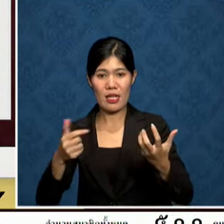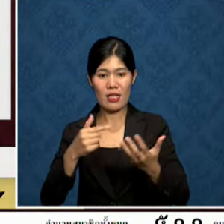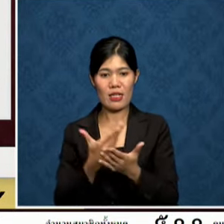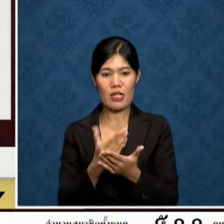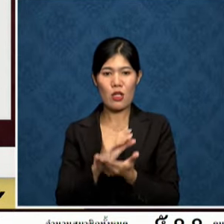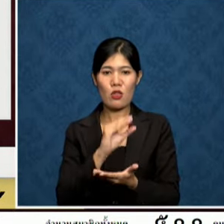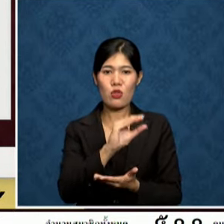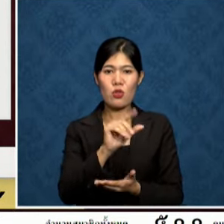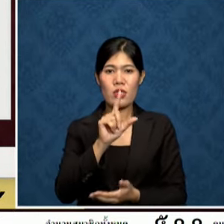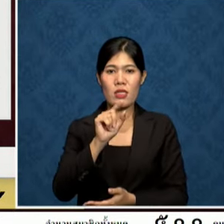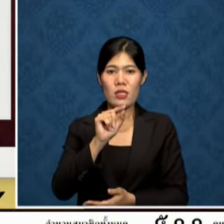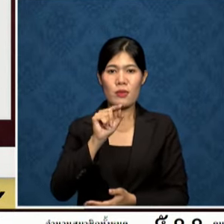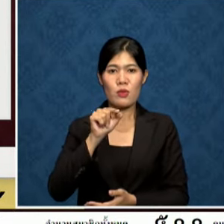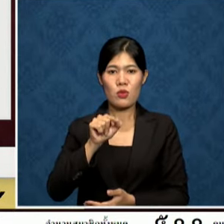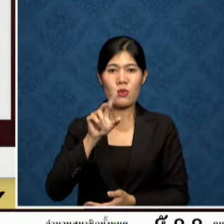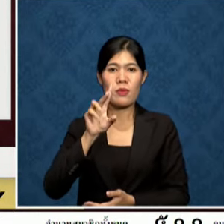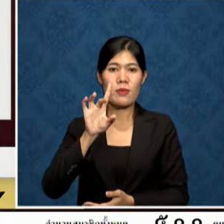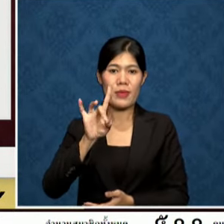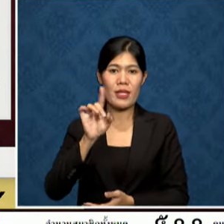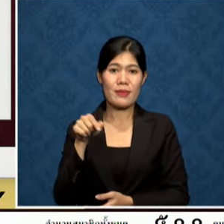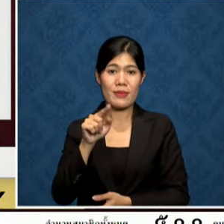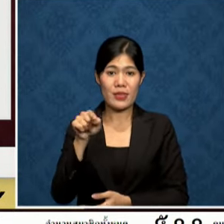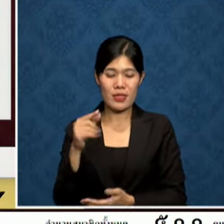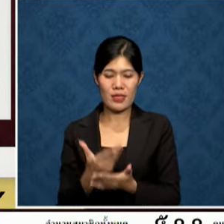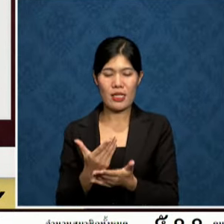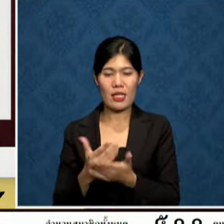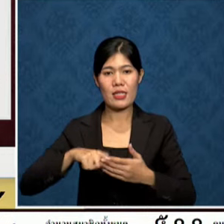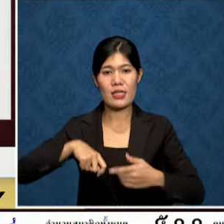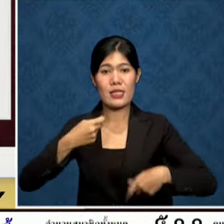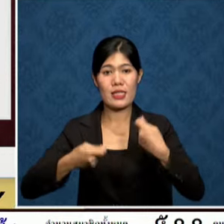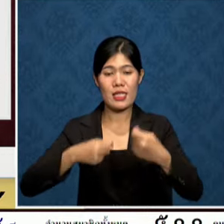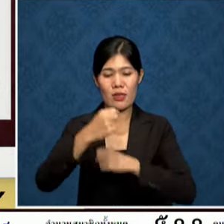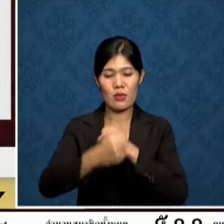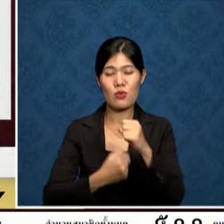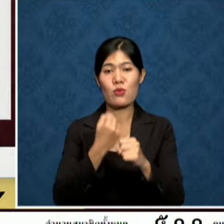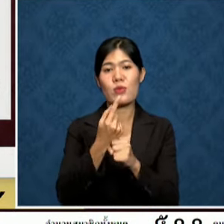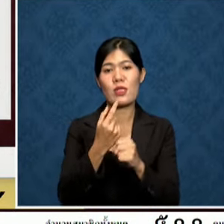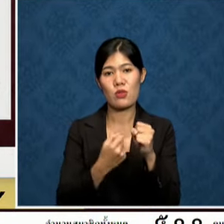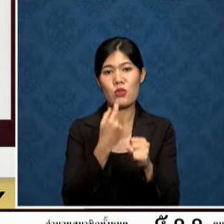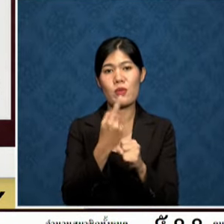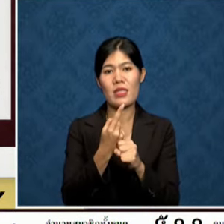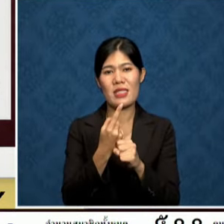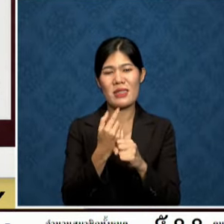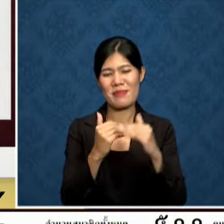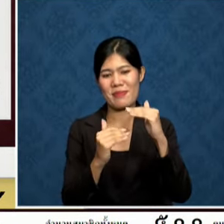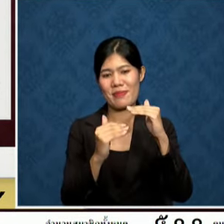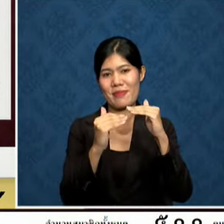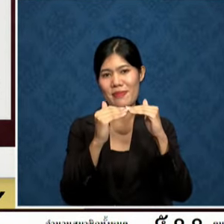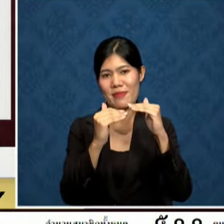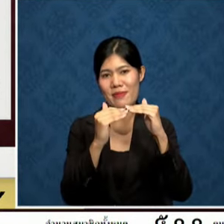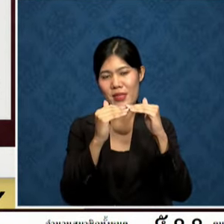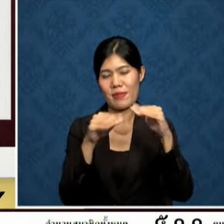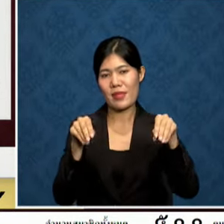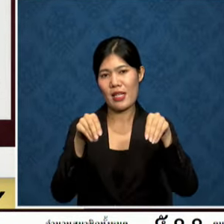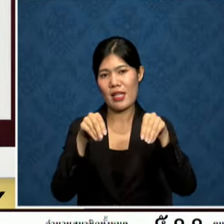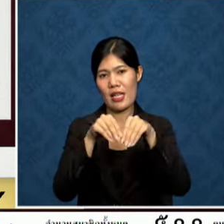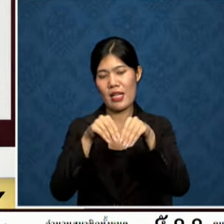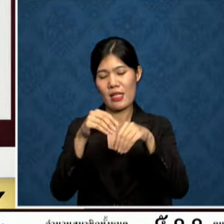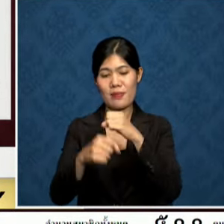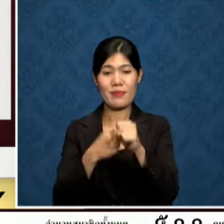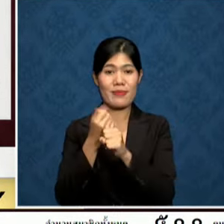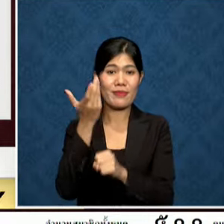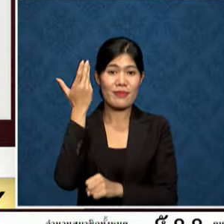20.8 perของงบประมาณรายจ่ายประจำปีเท่านั้นเองซึ่งก็คือปริ่มๆเกณฑ์ขั้นต่ำนะคะแล้วก็ใกล้เคียงกับปีก่อน